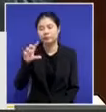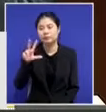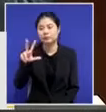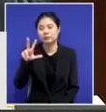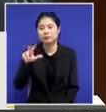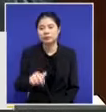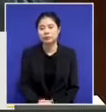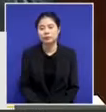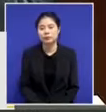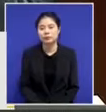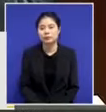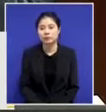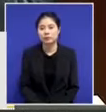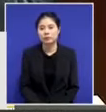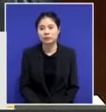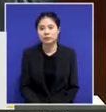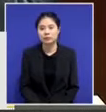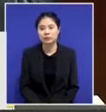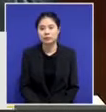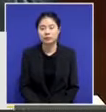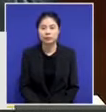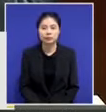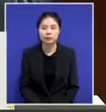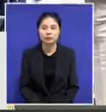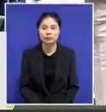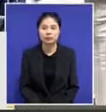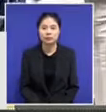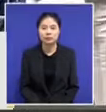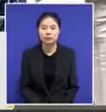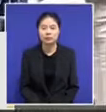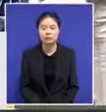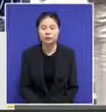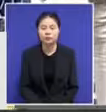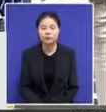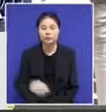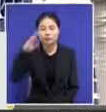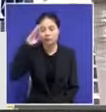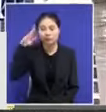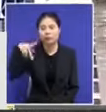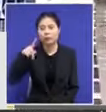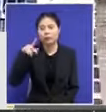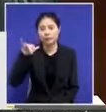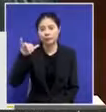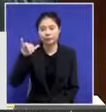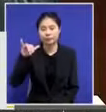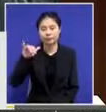683นายอติพงศ์ทิติพิทยา พลเอกประยุทธ์จันทร์โอชา